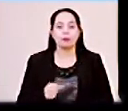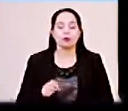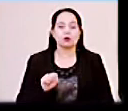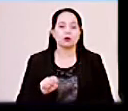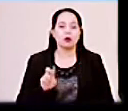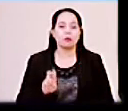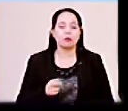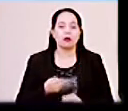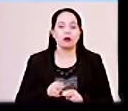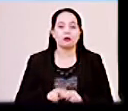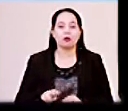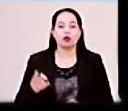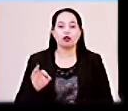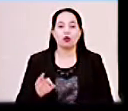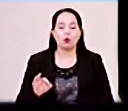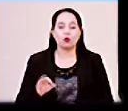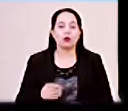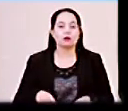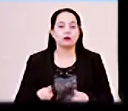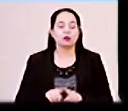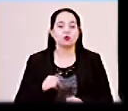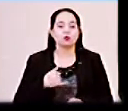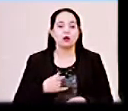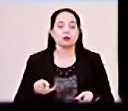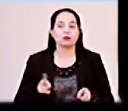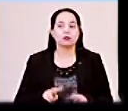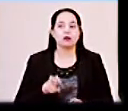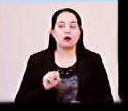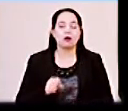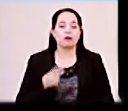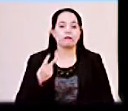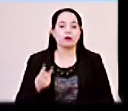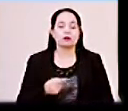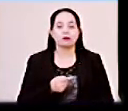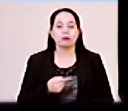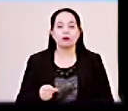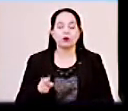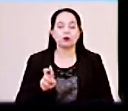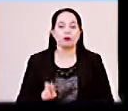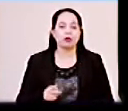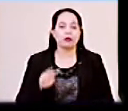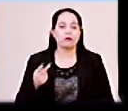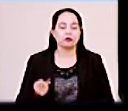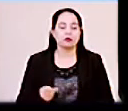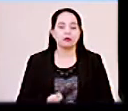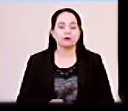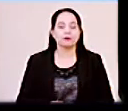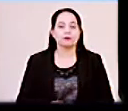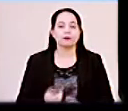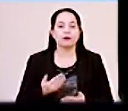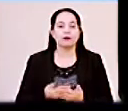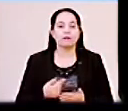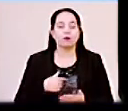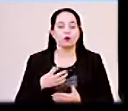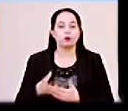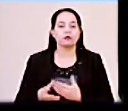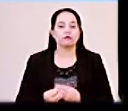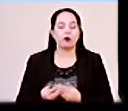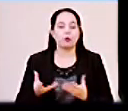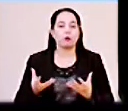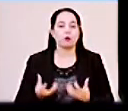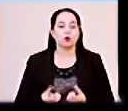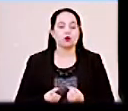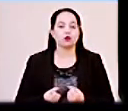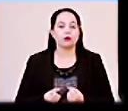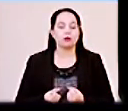аб – это 0, значит, у нас остается а квадрат минус b квадрат. Вот мы с вами